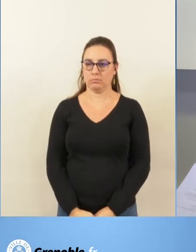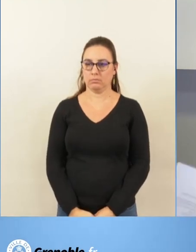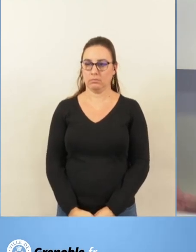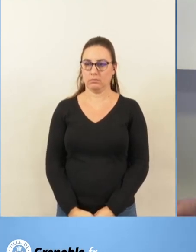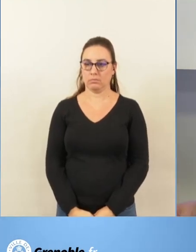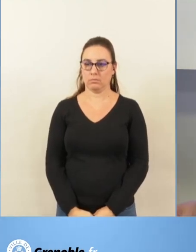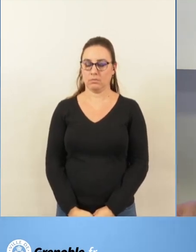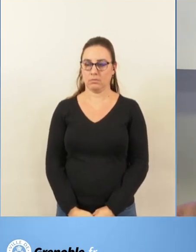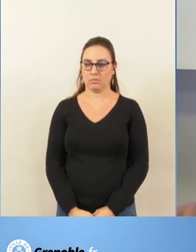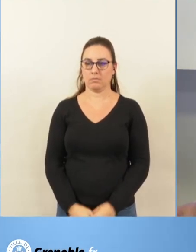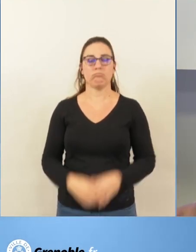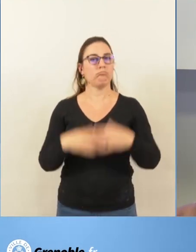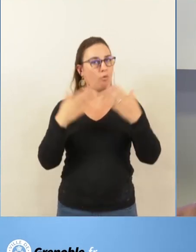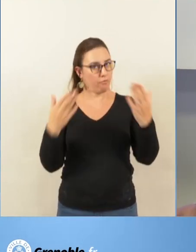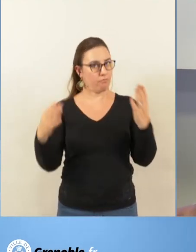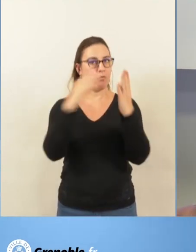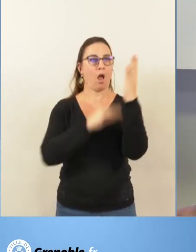voilà pour l'amendement